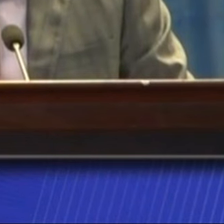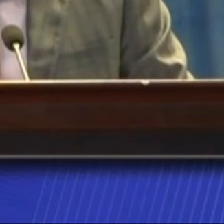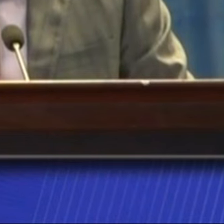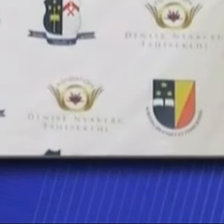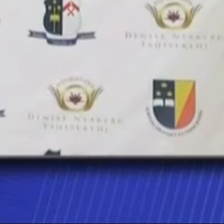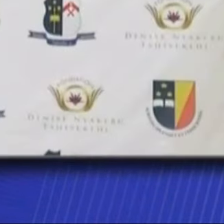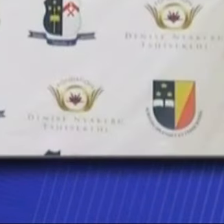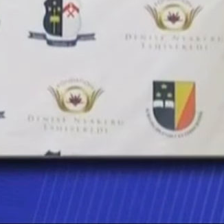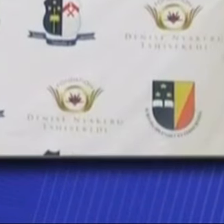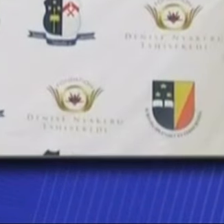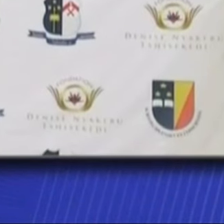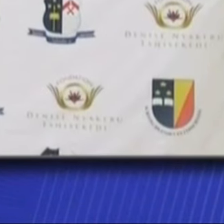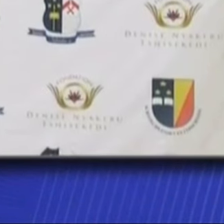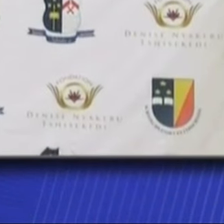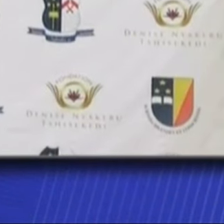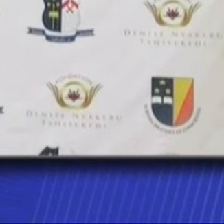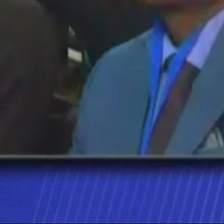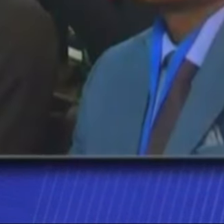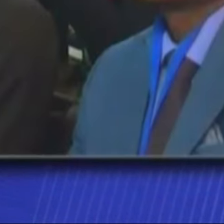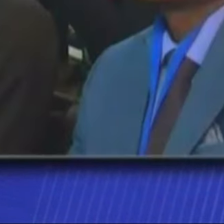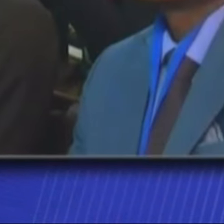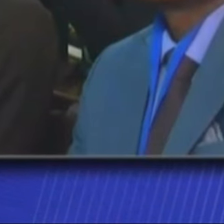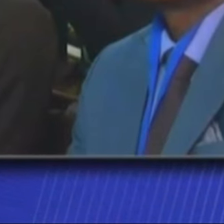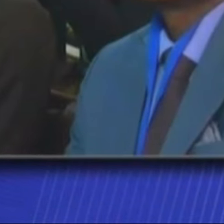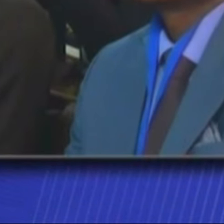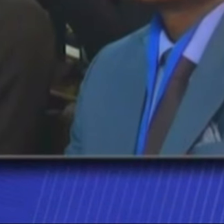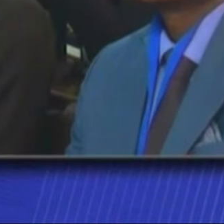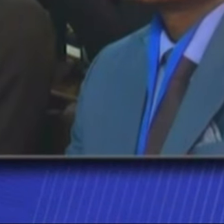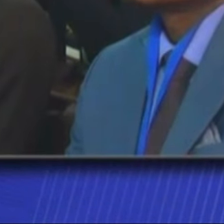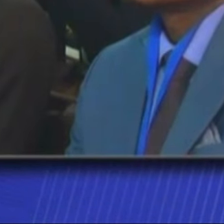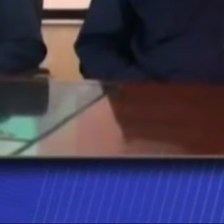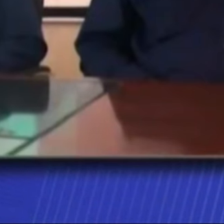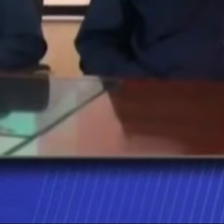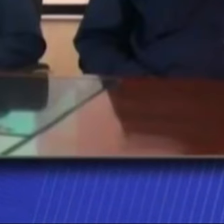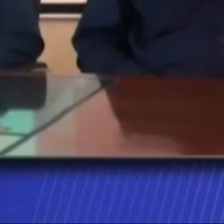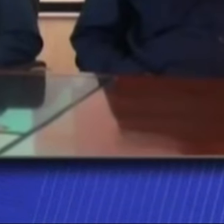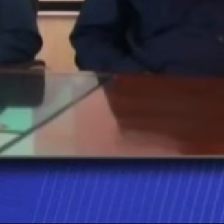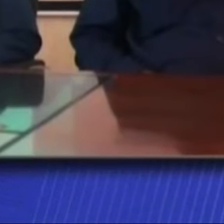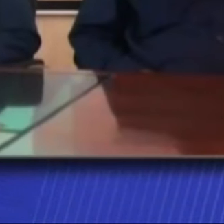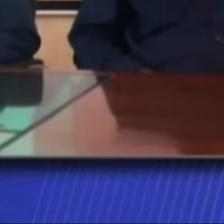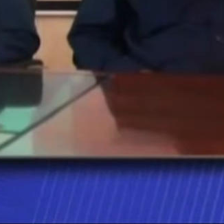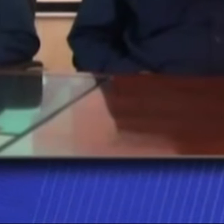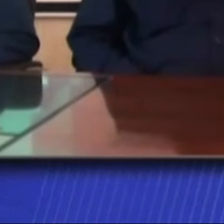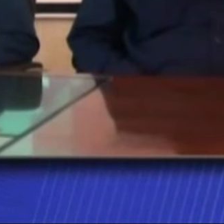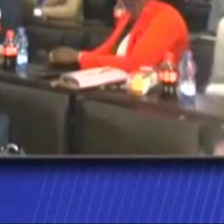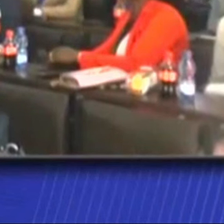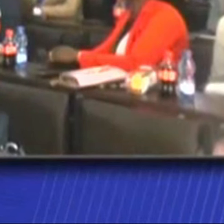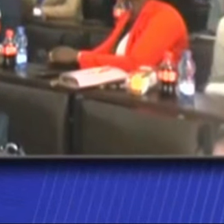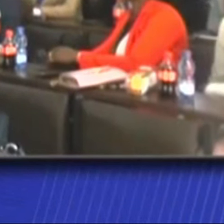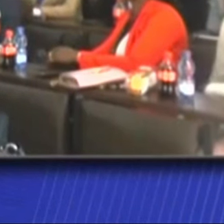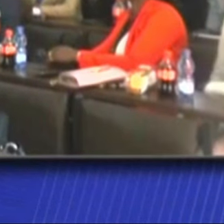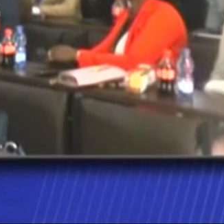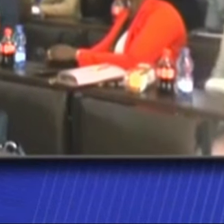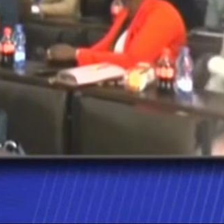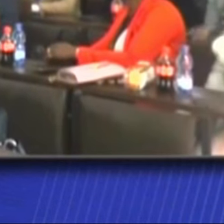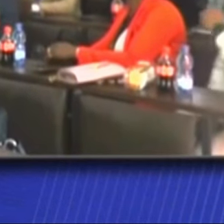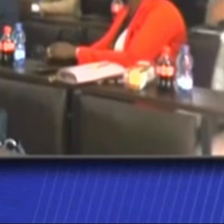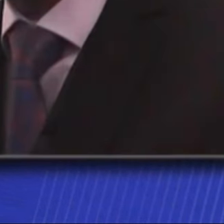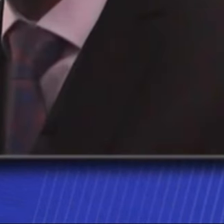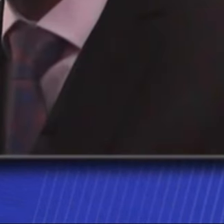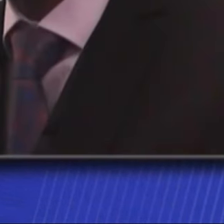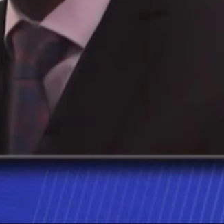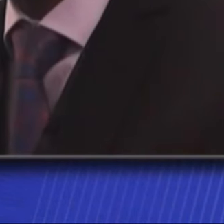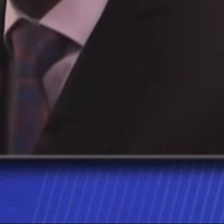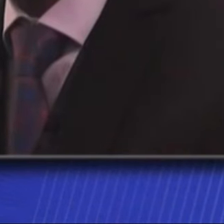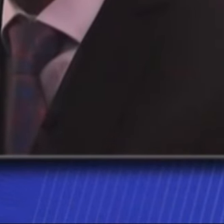Afrique souffrent de drépanocytose et d'un manque de sensibilisation. Voilà qui justifie cette innovation remarquable, la tenue du premier